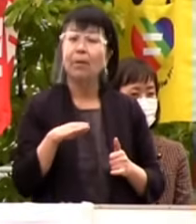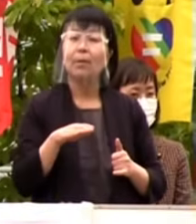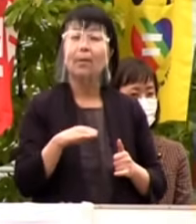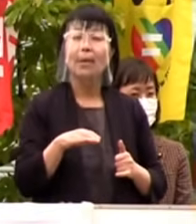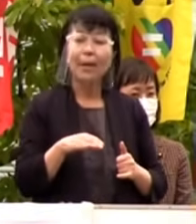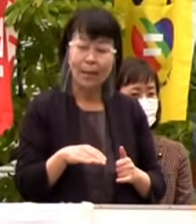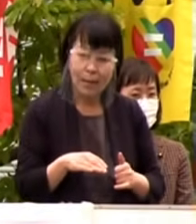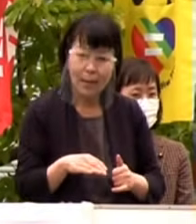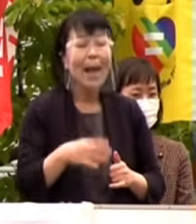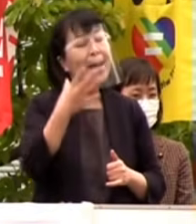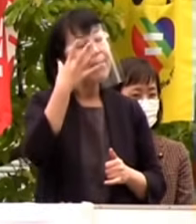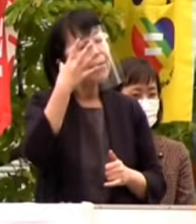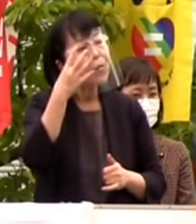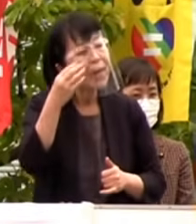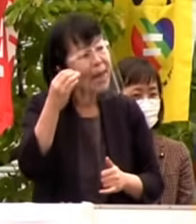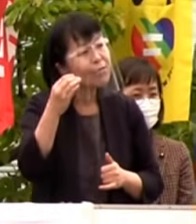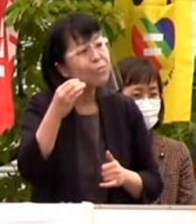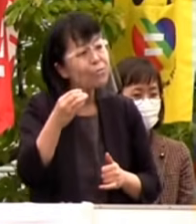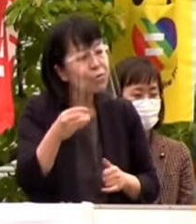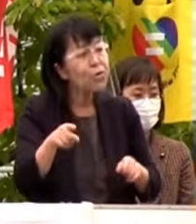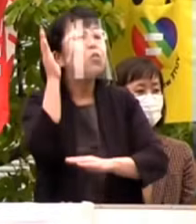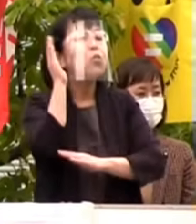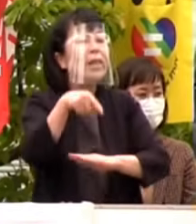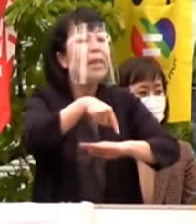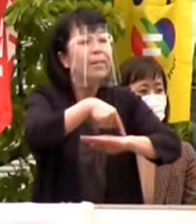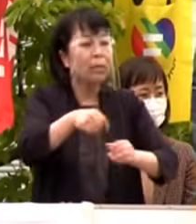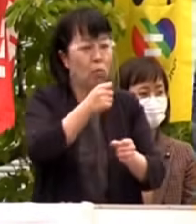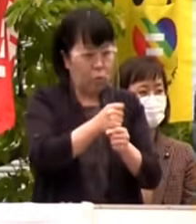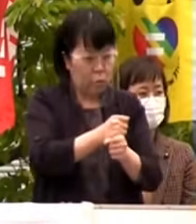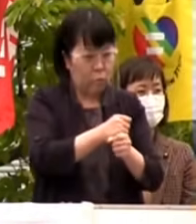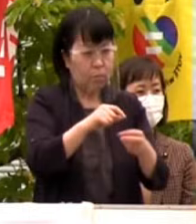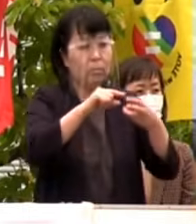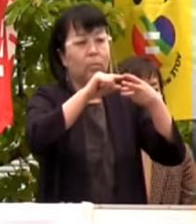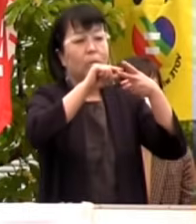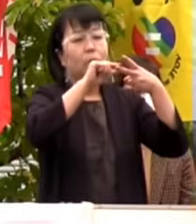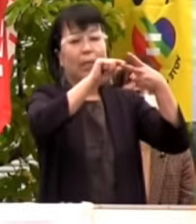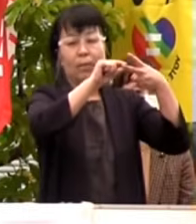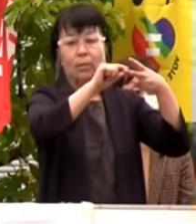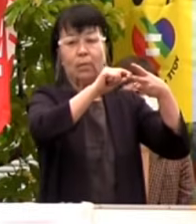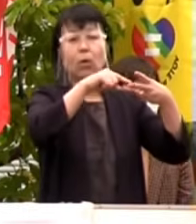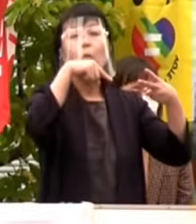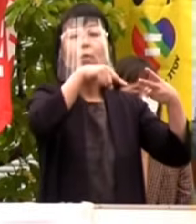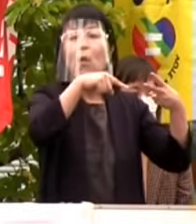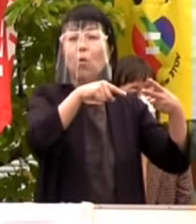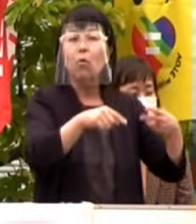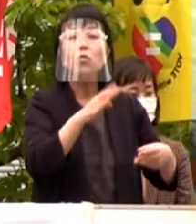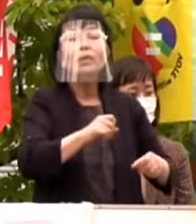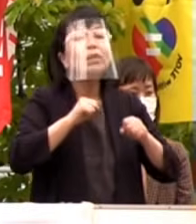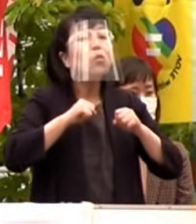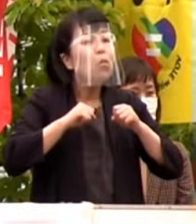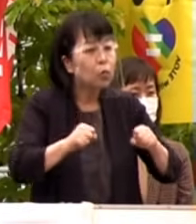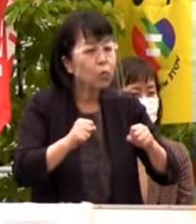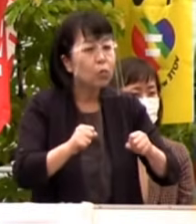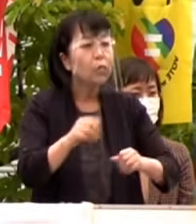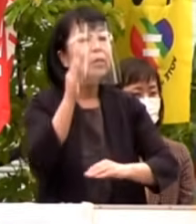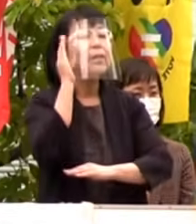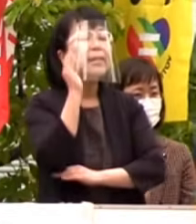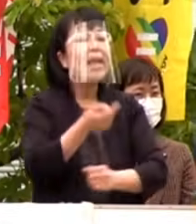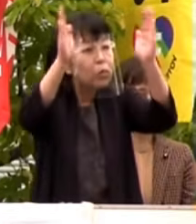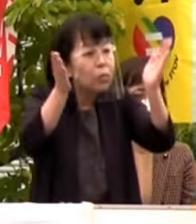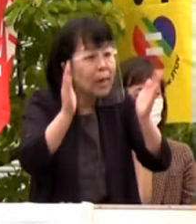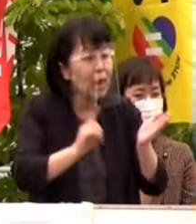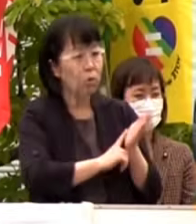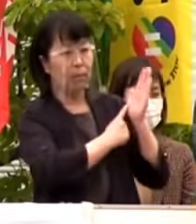魅力のある共通政策を作る。二つ目はそれを実行する政権の姿を示